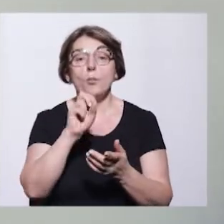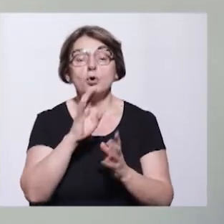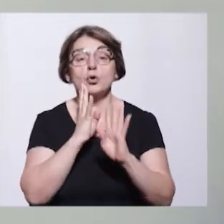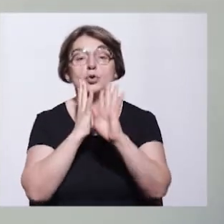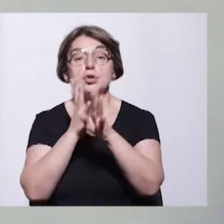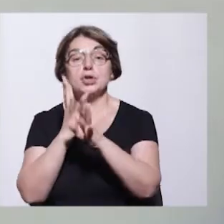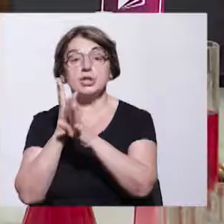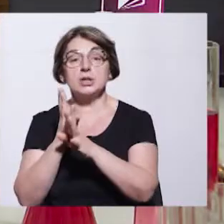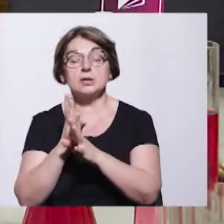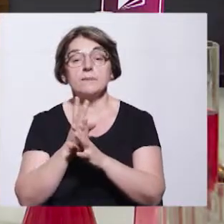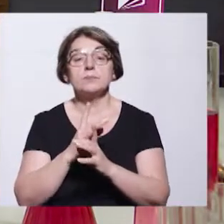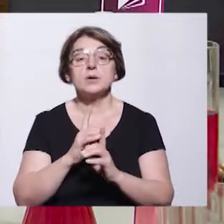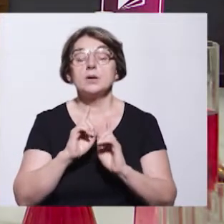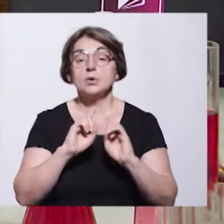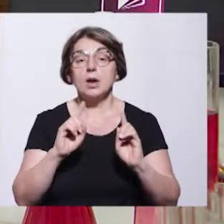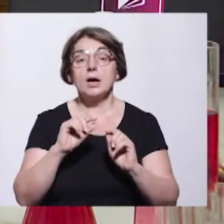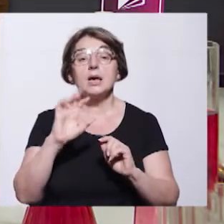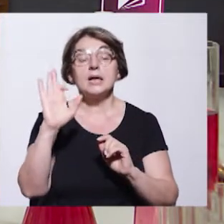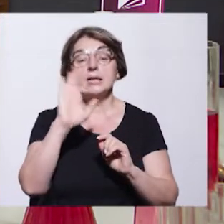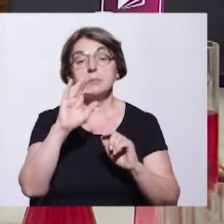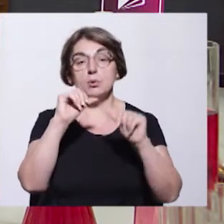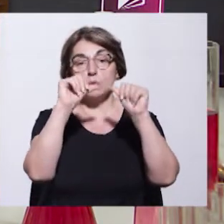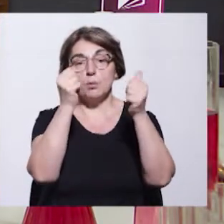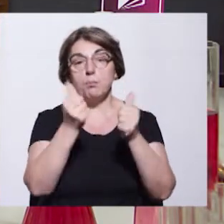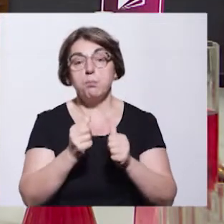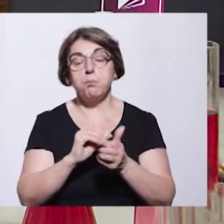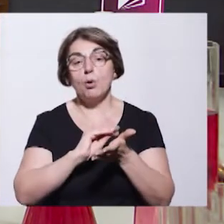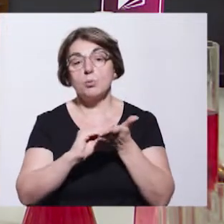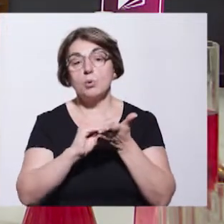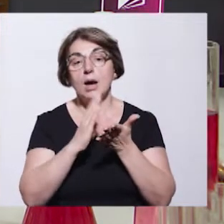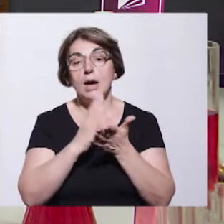ჰომოლოგიური რიგის ზოგადი ფორმულა გახლავთ